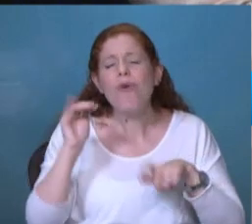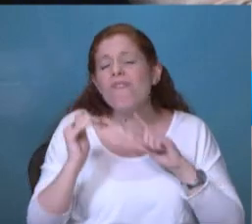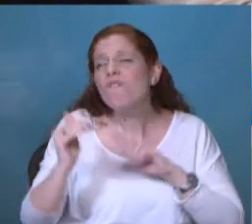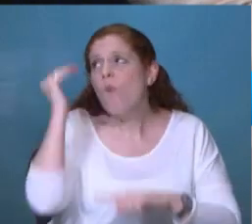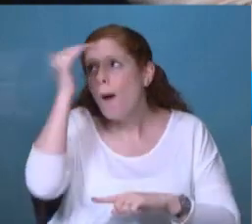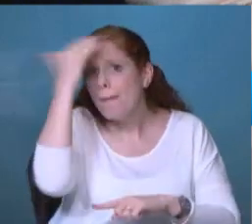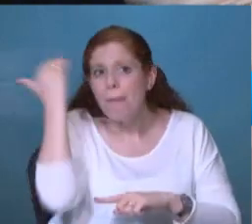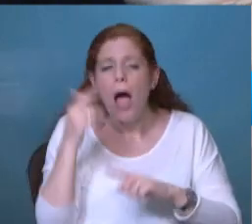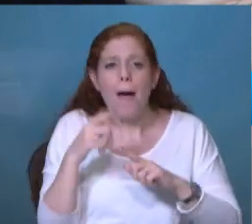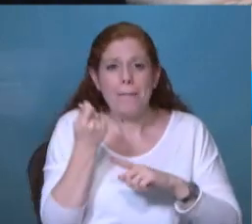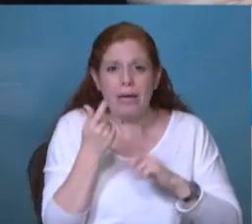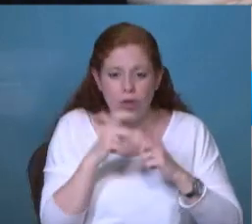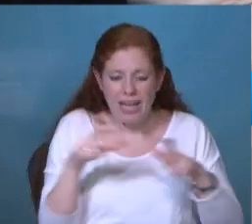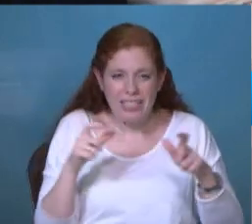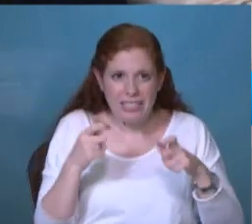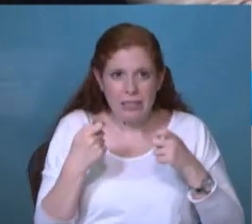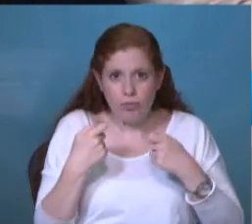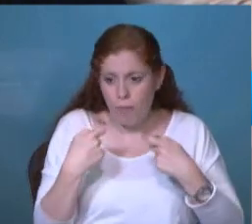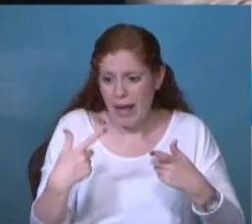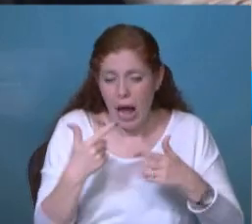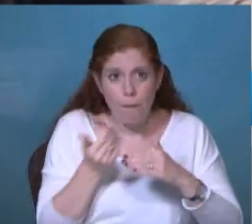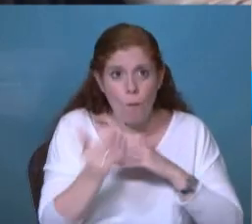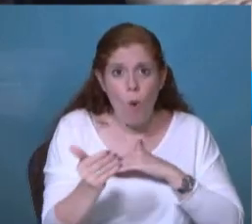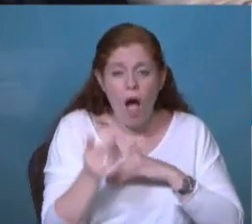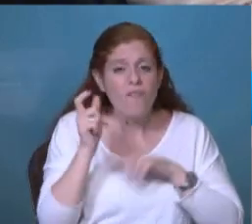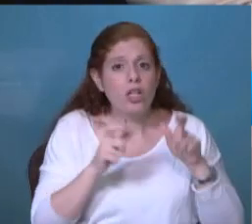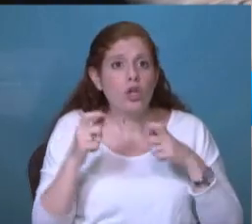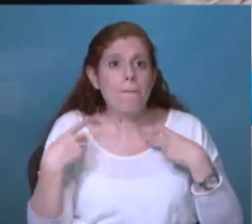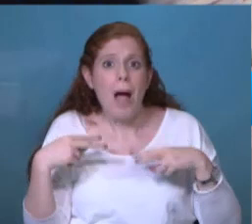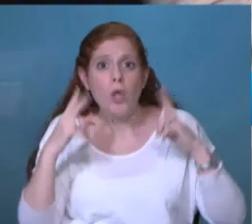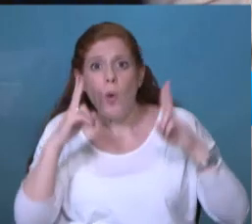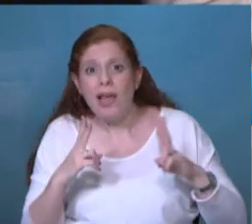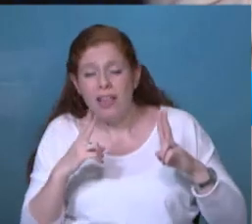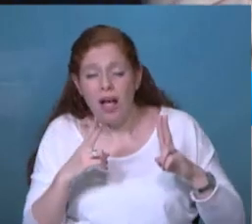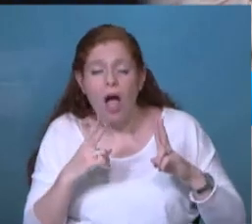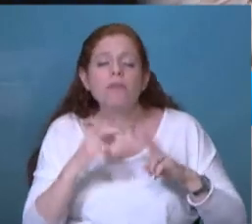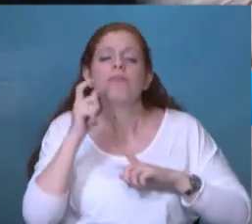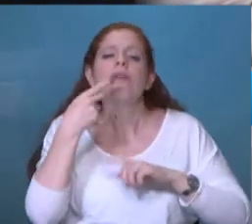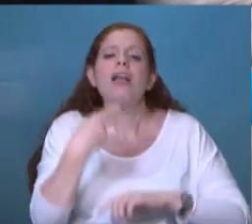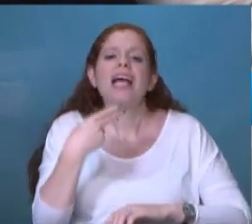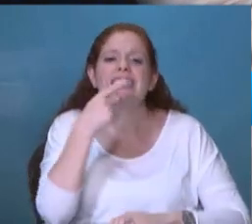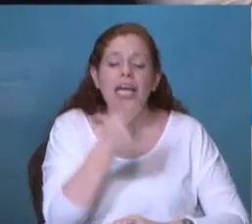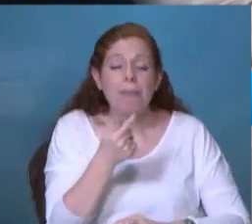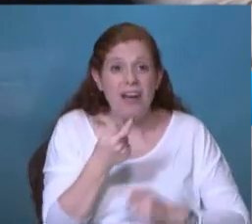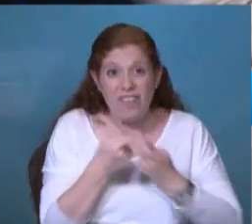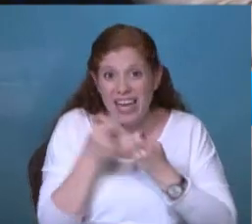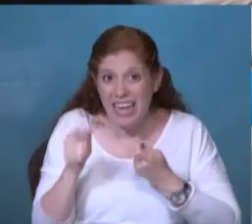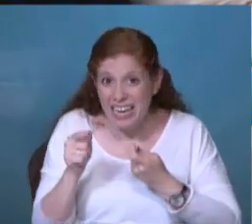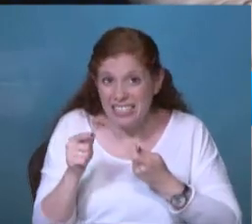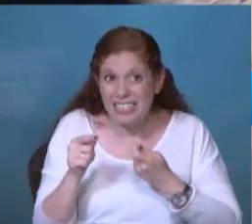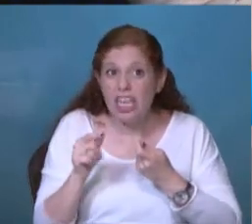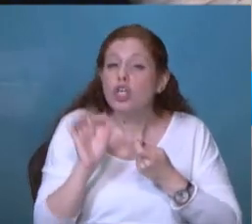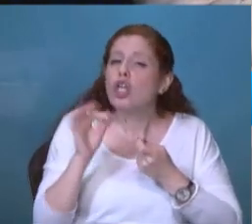של הכרטיסים שיצאו למחירה רק מאוחר יחסית ואנשים פחדו להיתקע. הדס גרינברג, והעניין הזה של